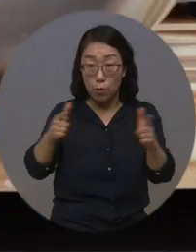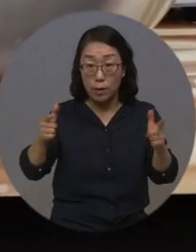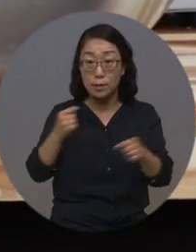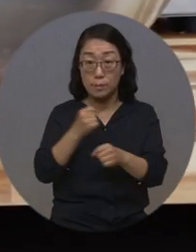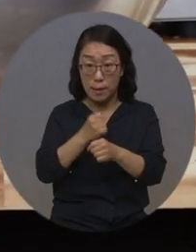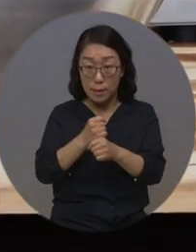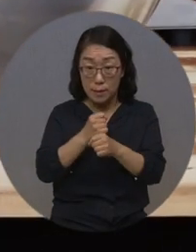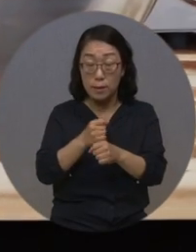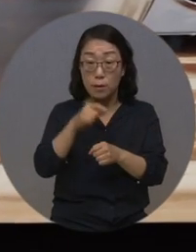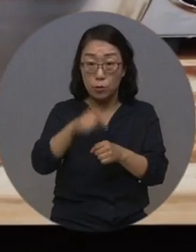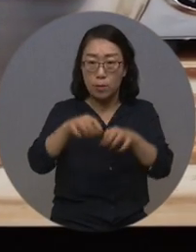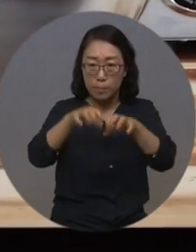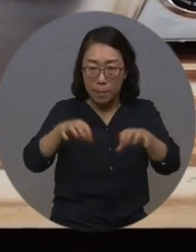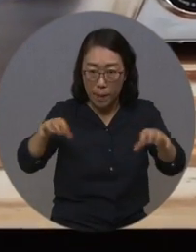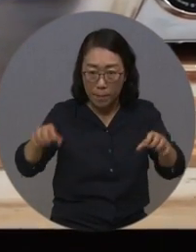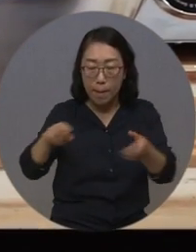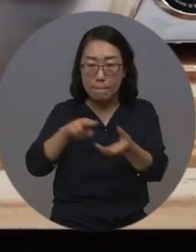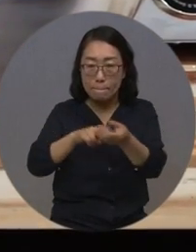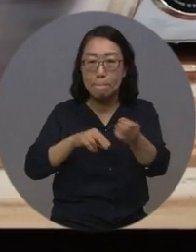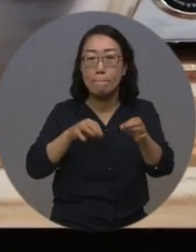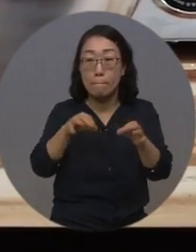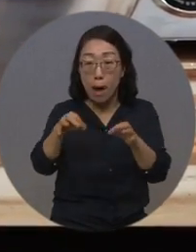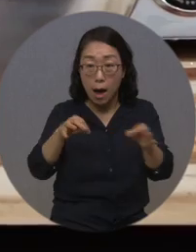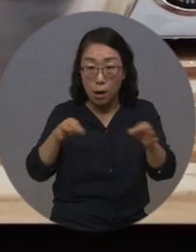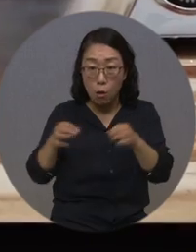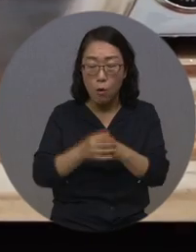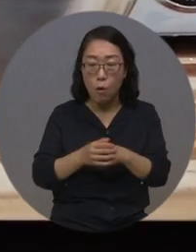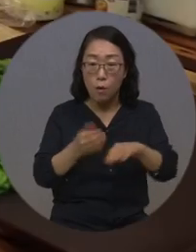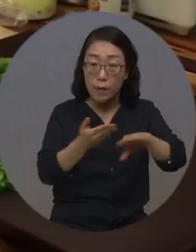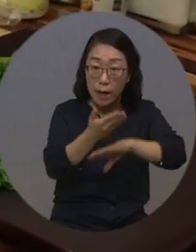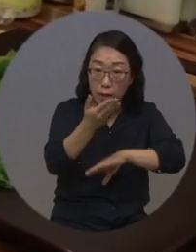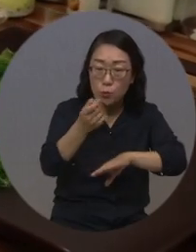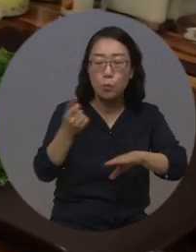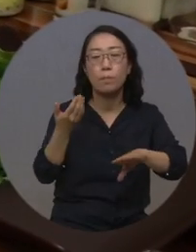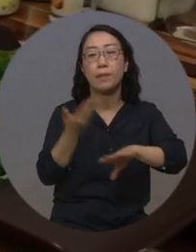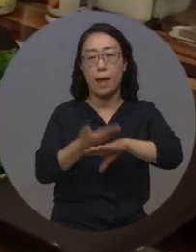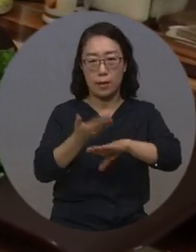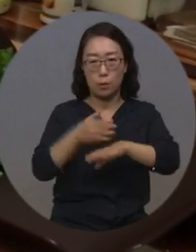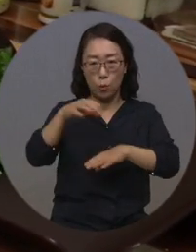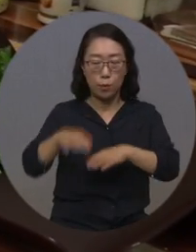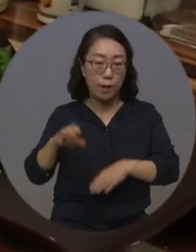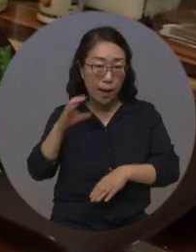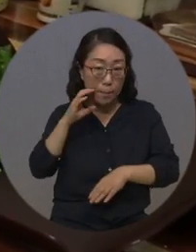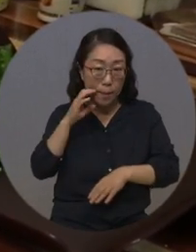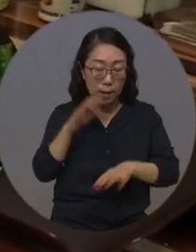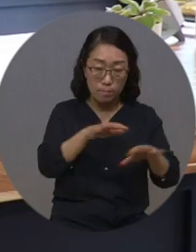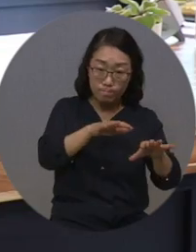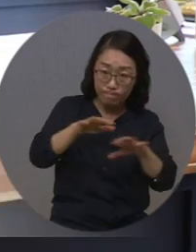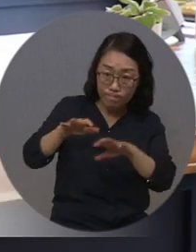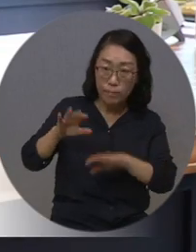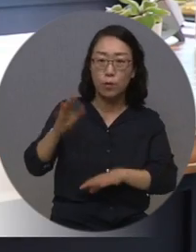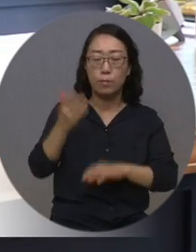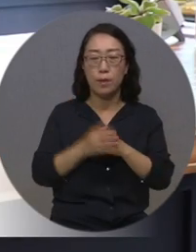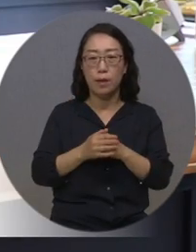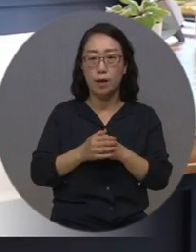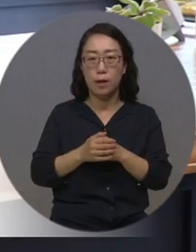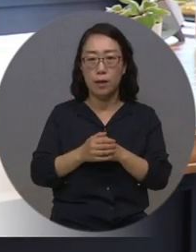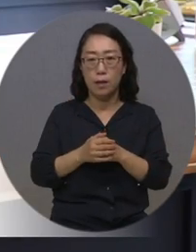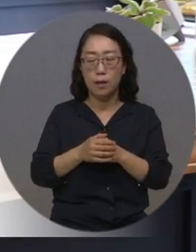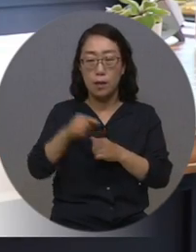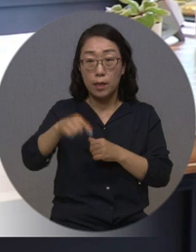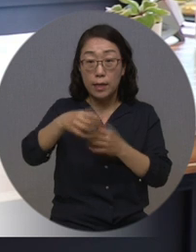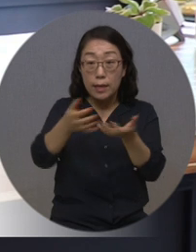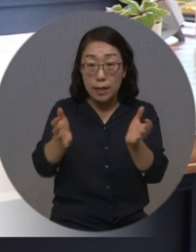어르신들의 생산품을 다양하게 판매해 차별화된 카페로 자리매김하고 있습니다. 여수 시니어